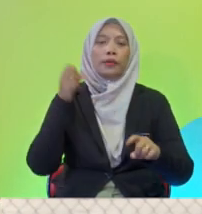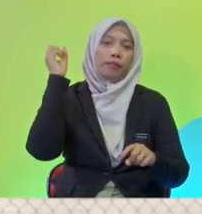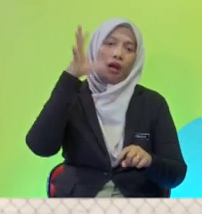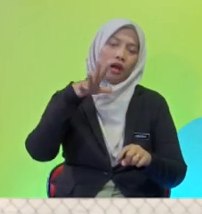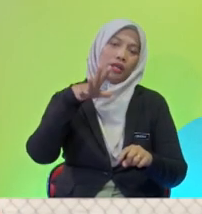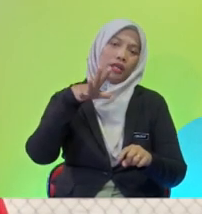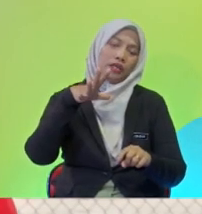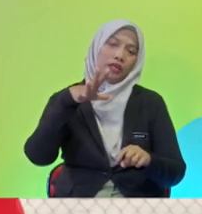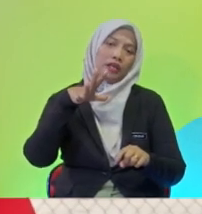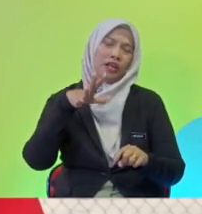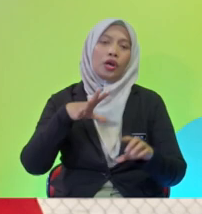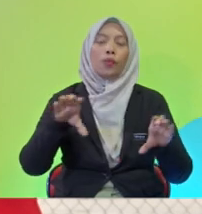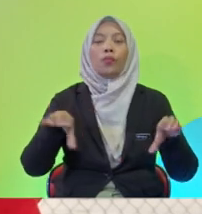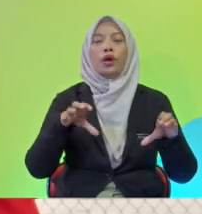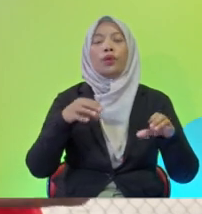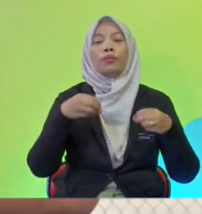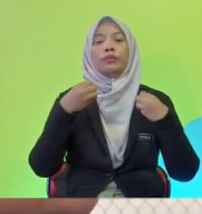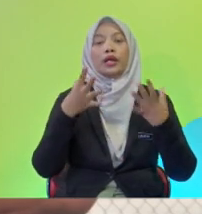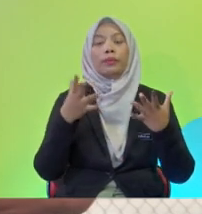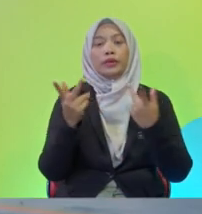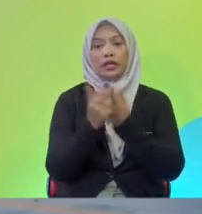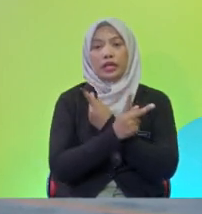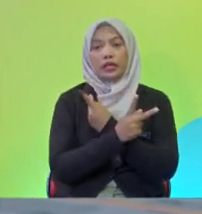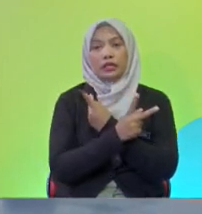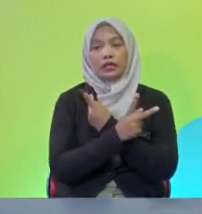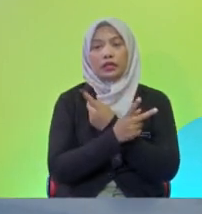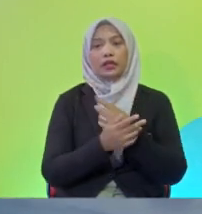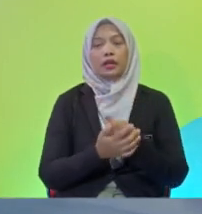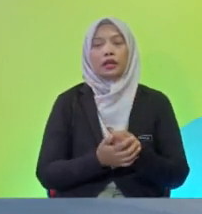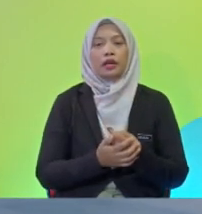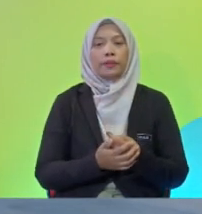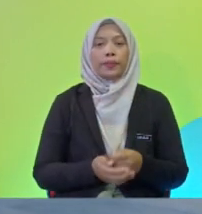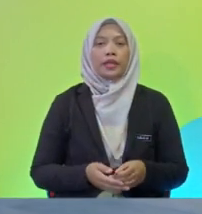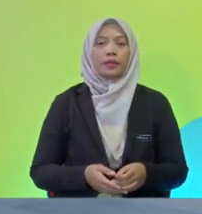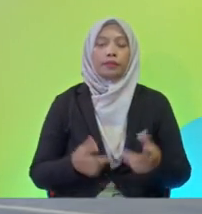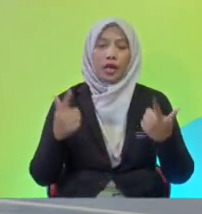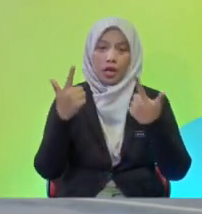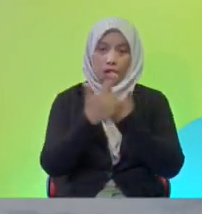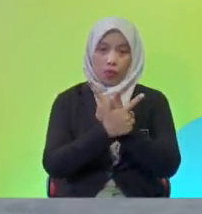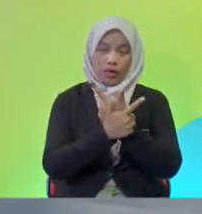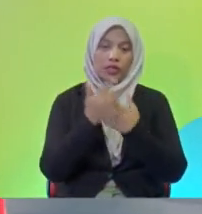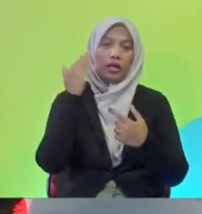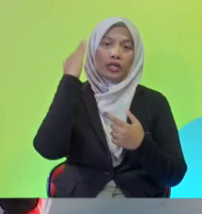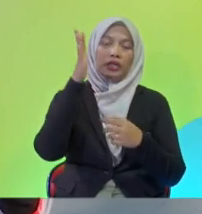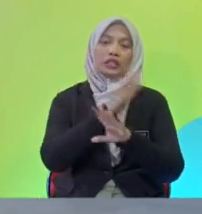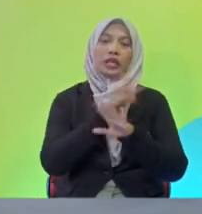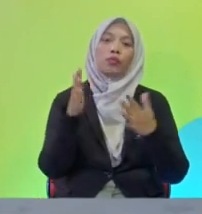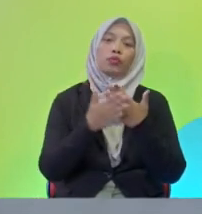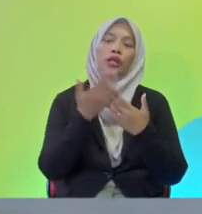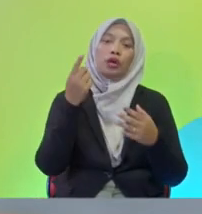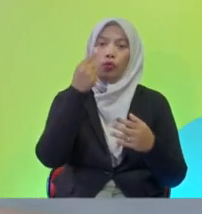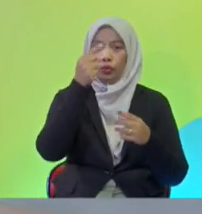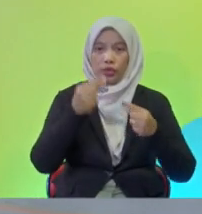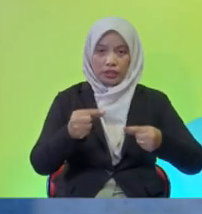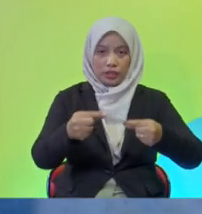baling serentak. Apabila kita buat beberapa kali, for sure kita punya pihak lawan akan tak mudah untuk bergerak.